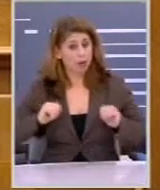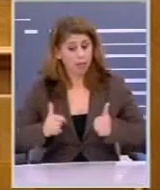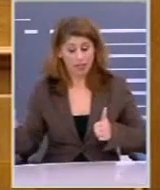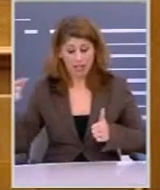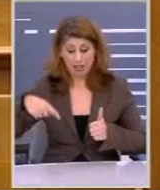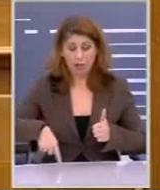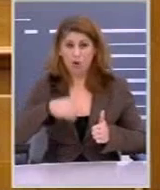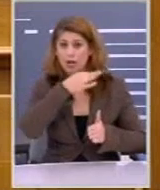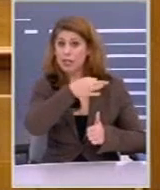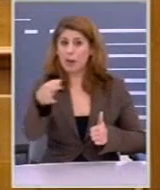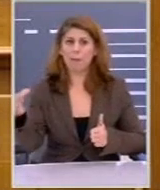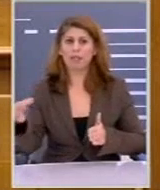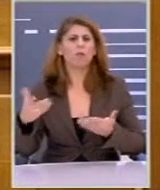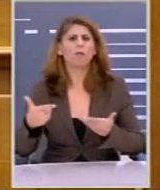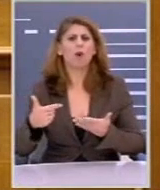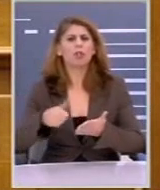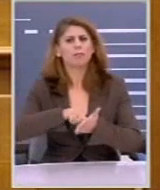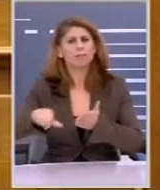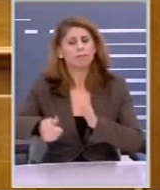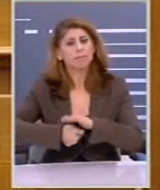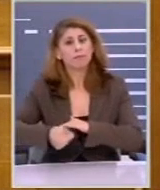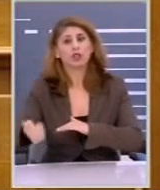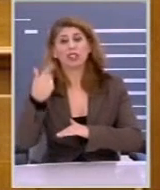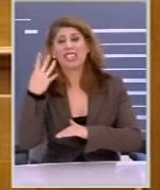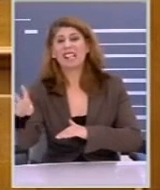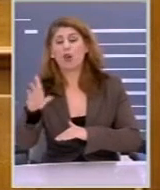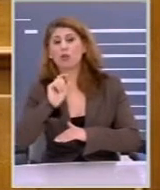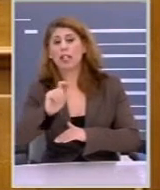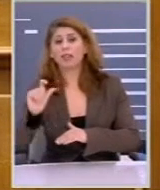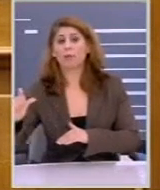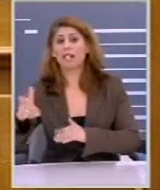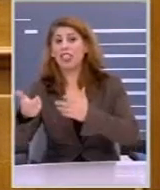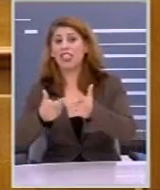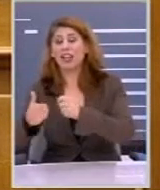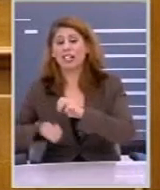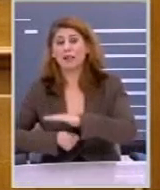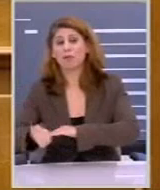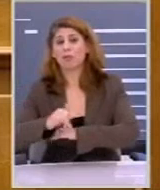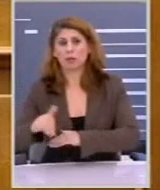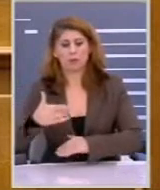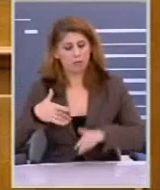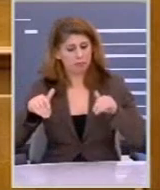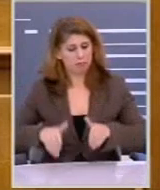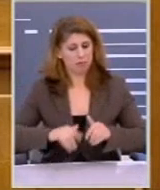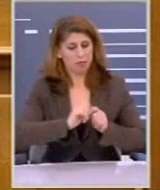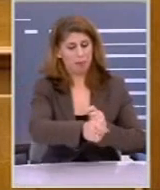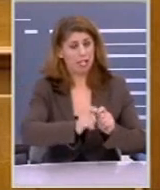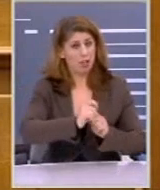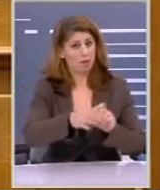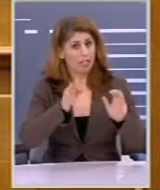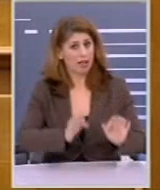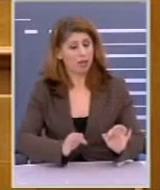πείτε στους Έλληνες πολίτες πότε θα ξεπληρώσετε τα 400 εκατομμύρια δανεικά και αγύριστα, γιατί εμείς και συνεπείς είμαστε και τα